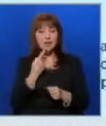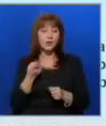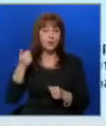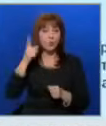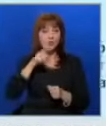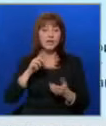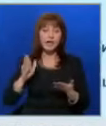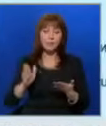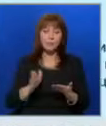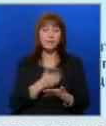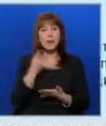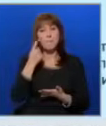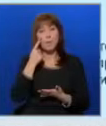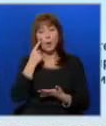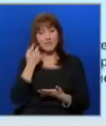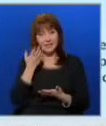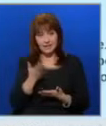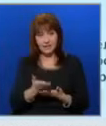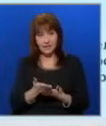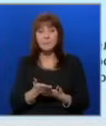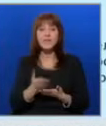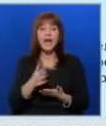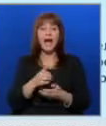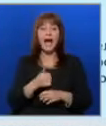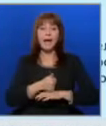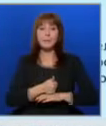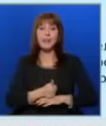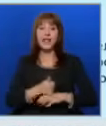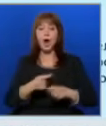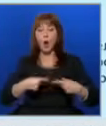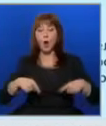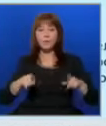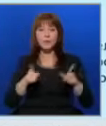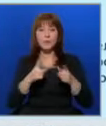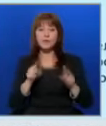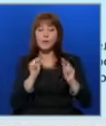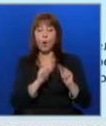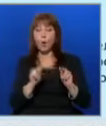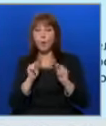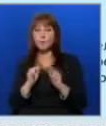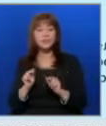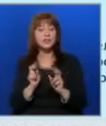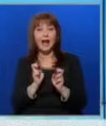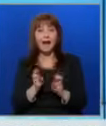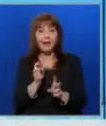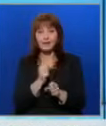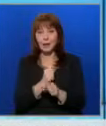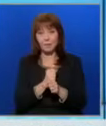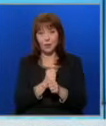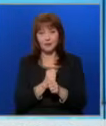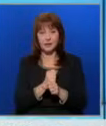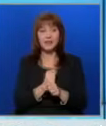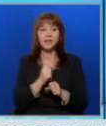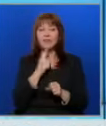преминат всички пробни тестове в страната, а кметовете и областните управители по места бъдат обучени как да работят с нея. В